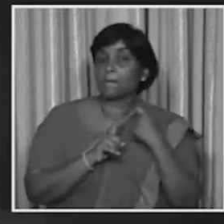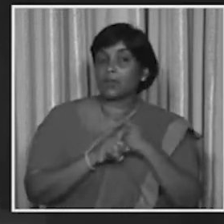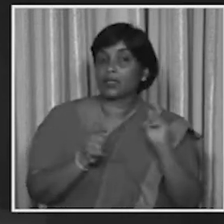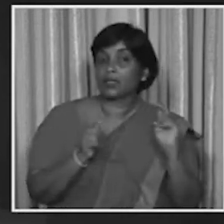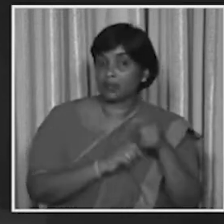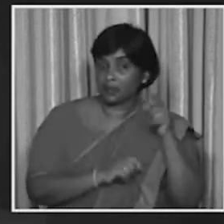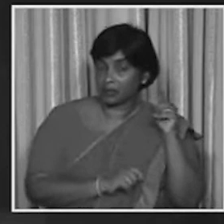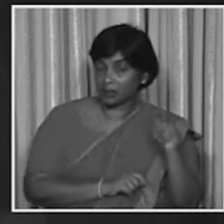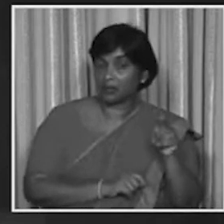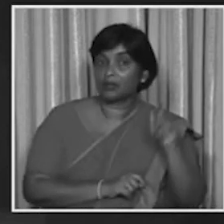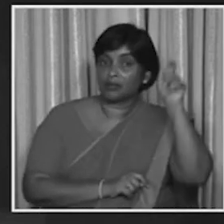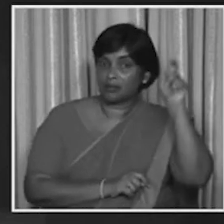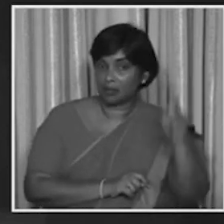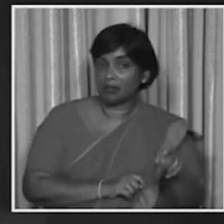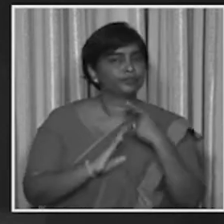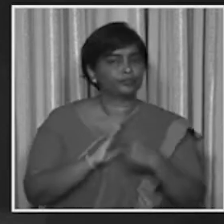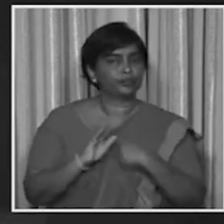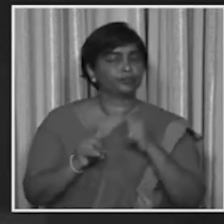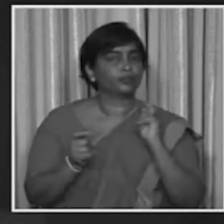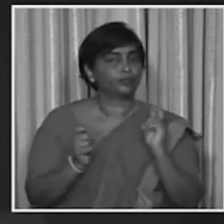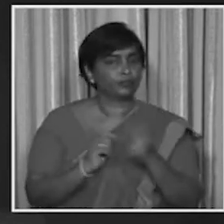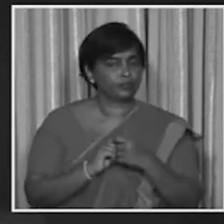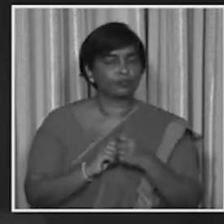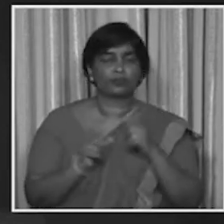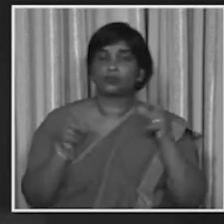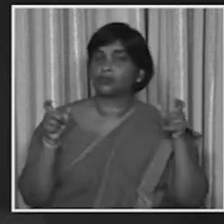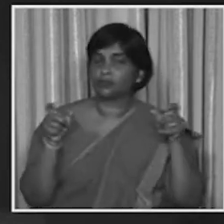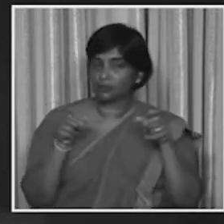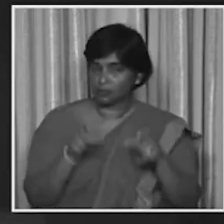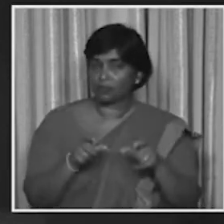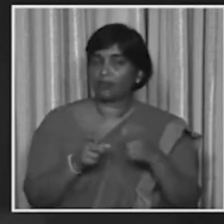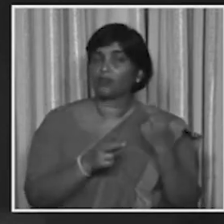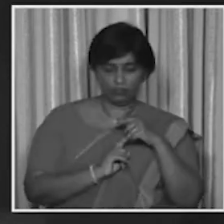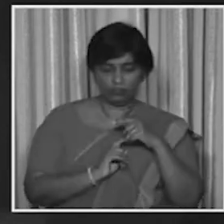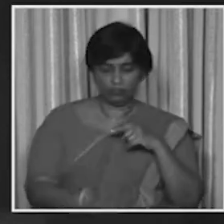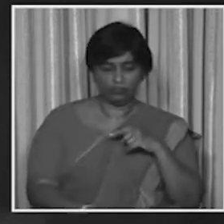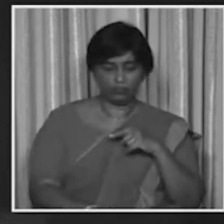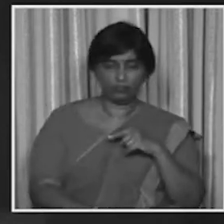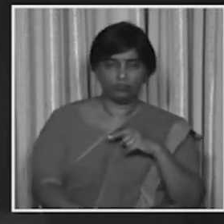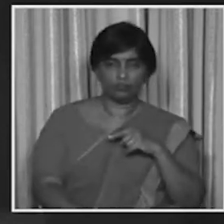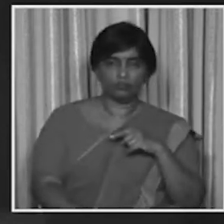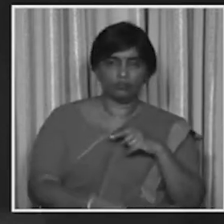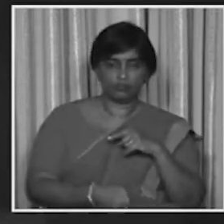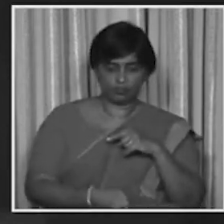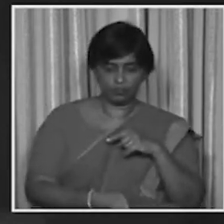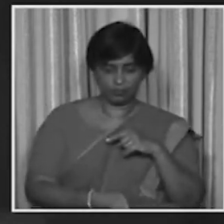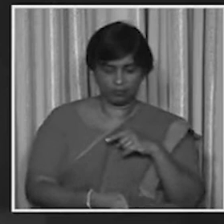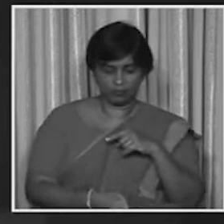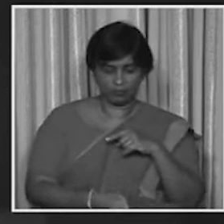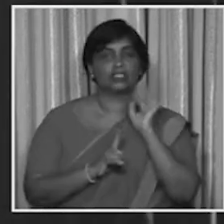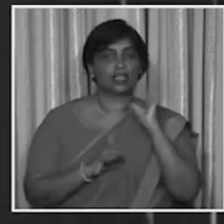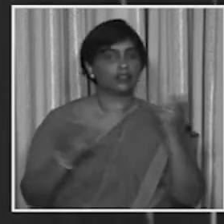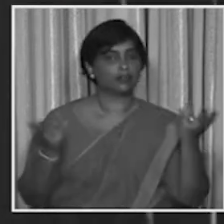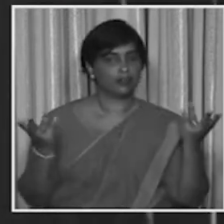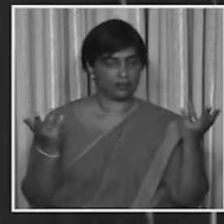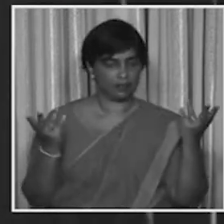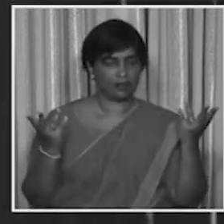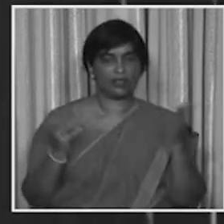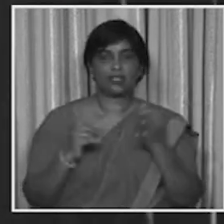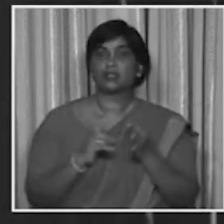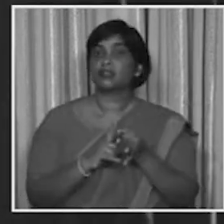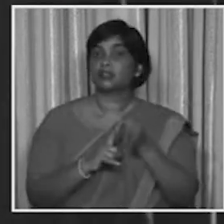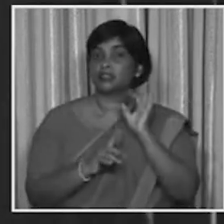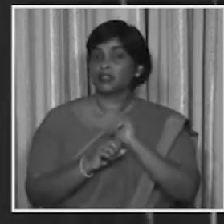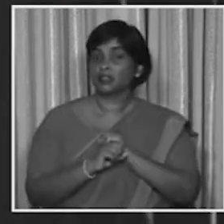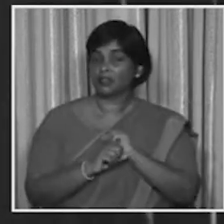eke niyojithawarayagen ahanna puluwan tahanamata waga kiyannata ona janadhipathiwarayai me aanduwai etara janadhipathuma